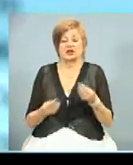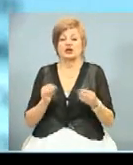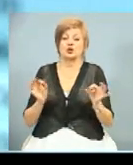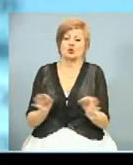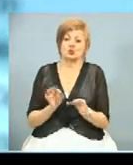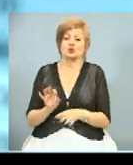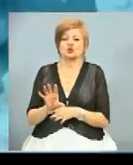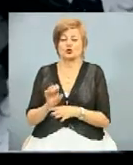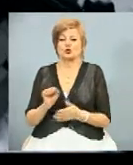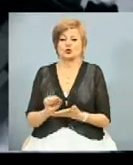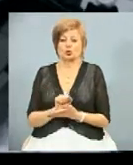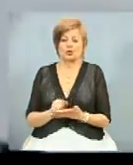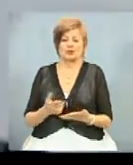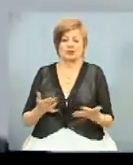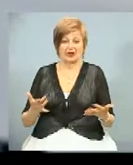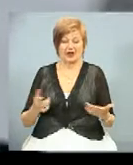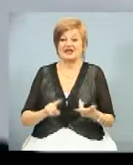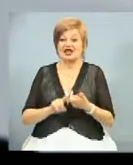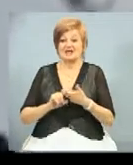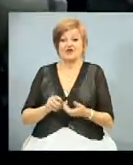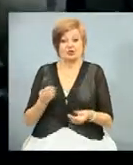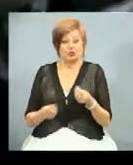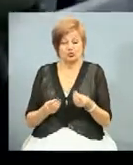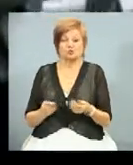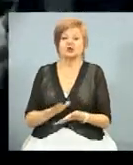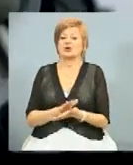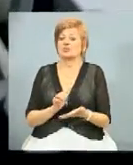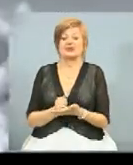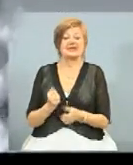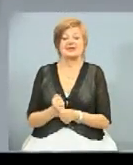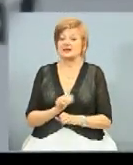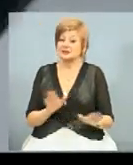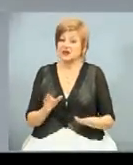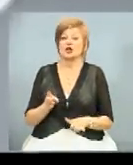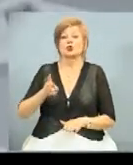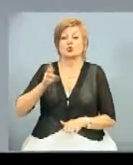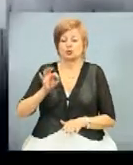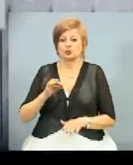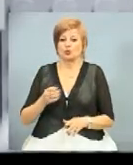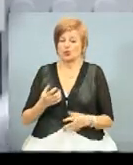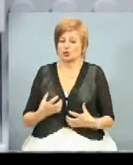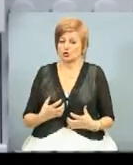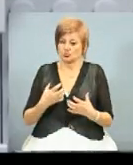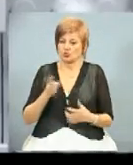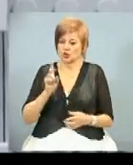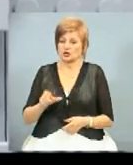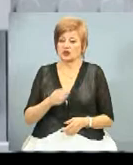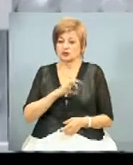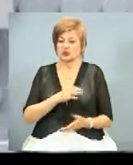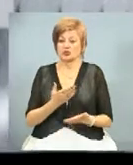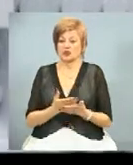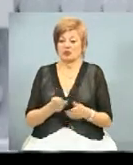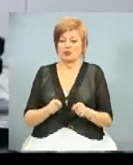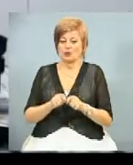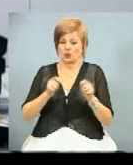музику, фото, документи тощо. Віруси-жартуни шкоді вашій системі не зроблять, проте можуть налякати користувача. Наприклад,